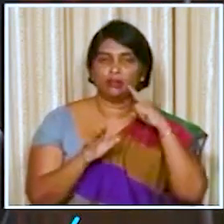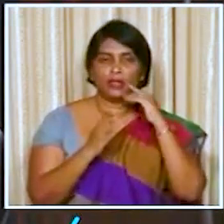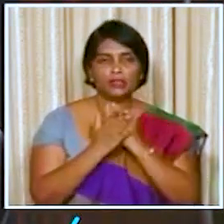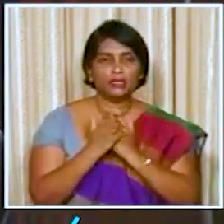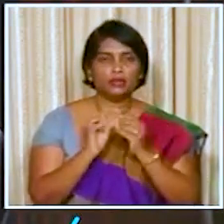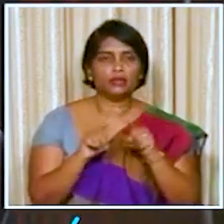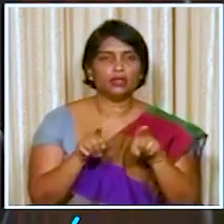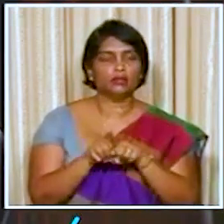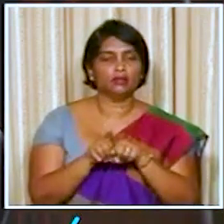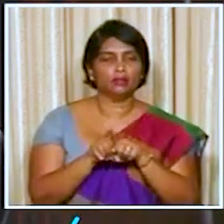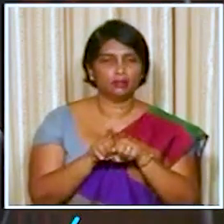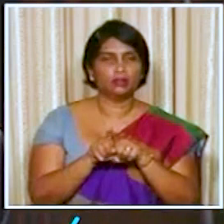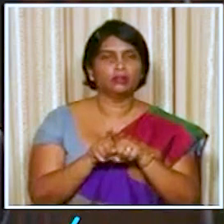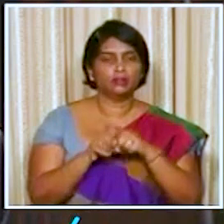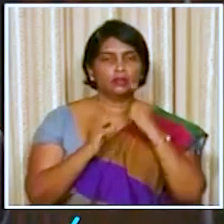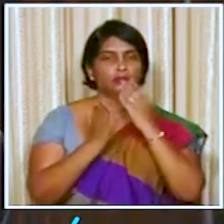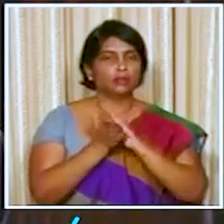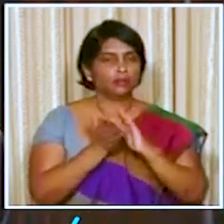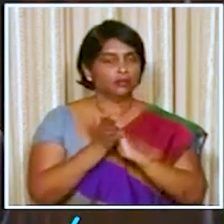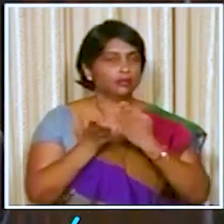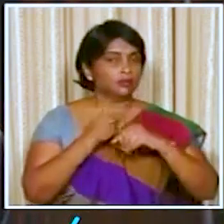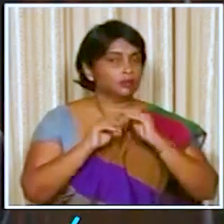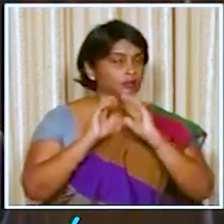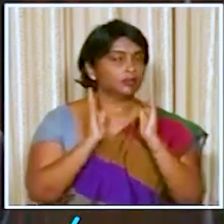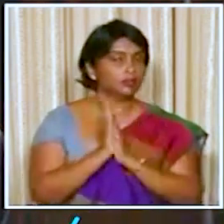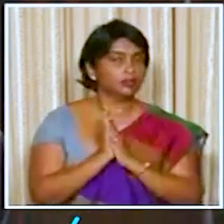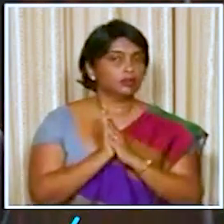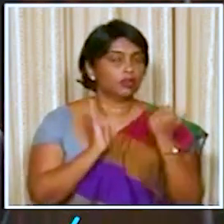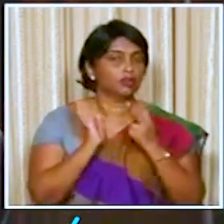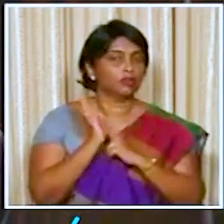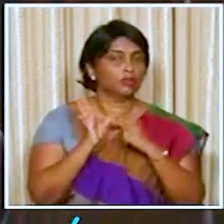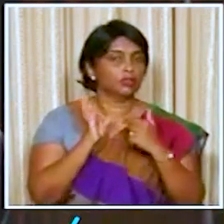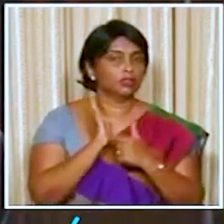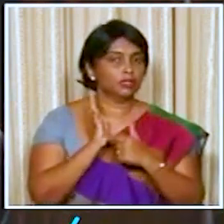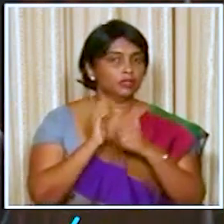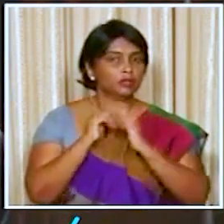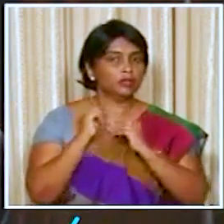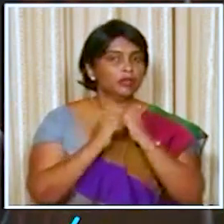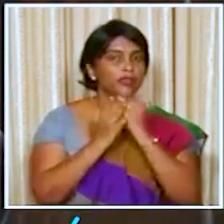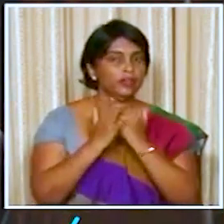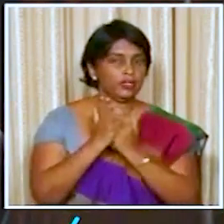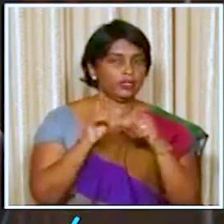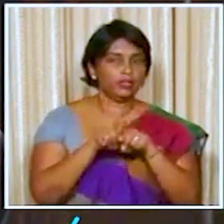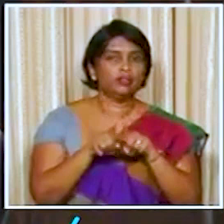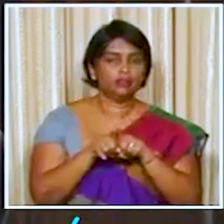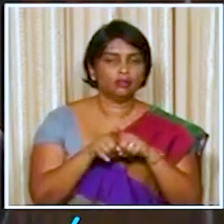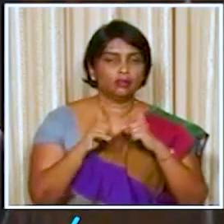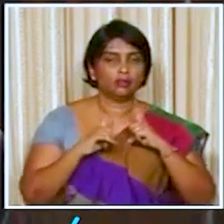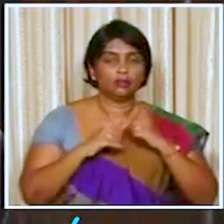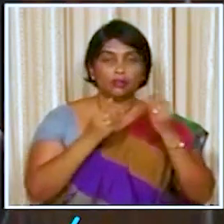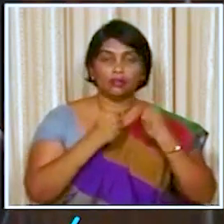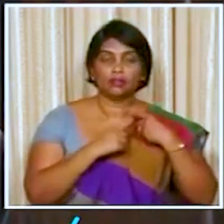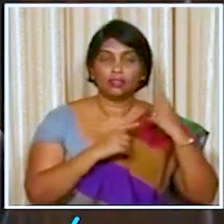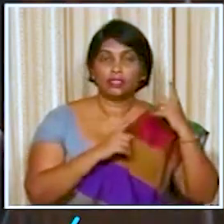නිපදවන සහ සපයනු ලබන භාණ්ඩ හා සේවා මත අලුතෙන් වැඩබද්ද ඇතුල් වෙනවා. ඔව්. අපිට ජීවිතේ ලබා දුන්